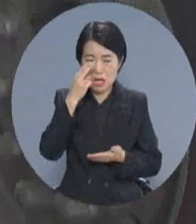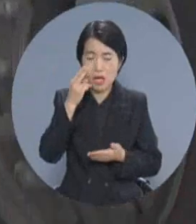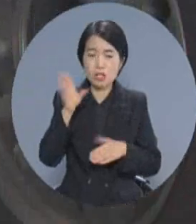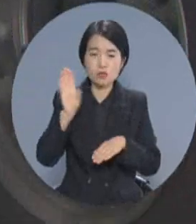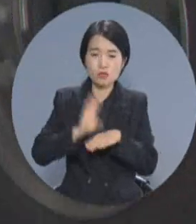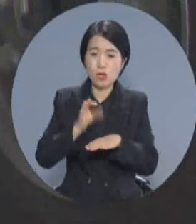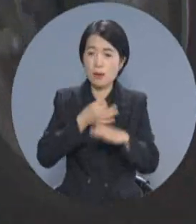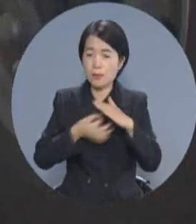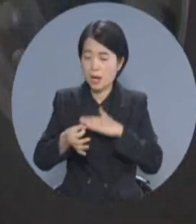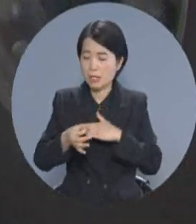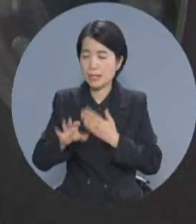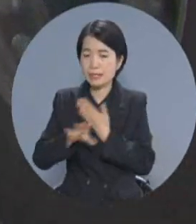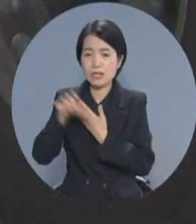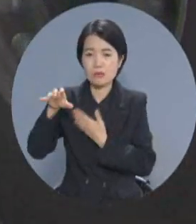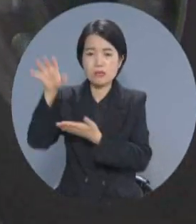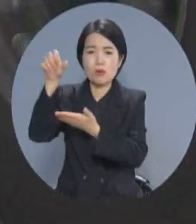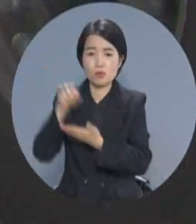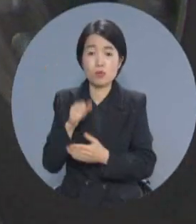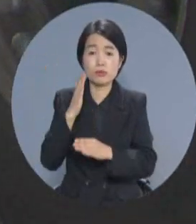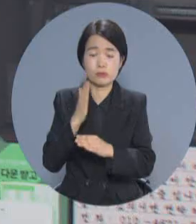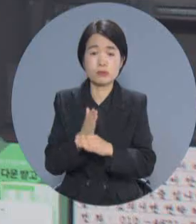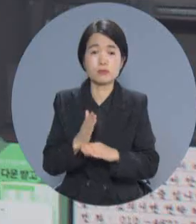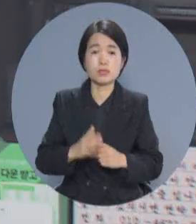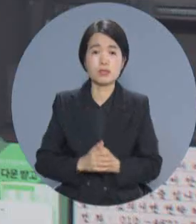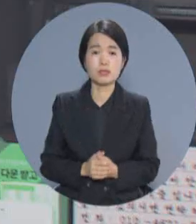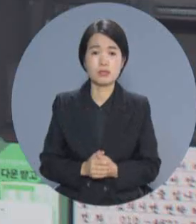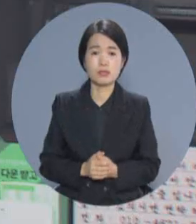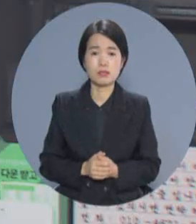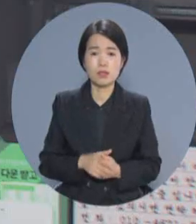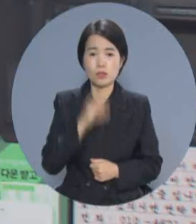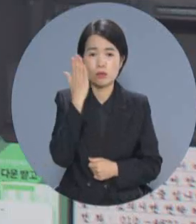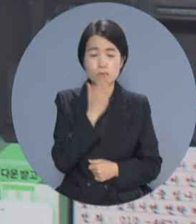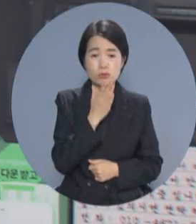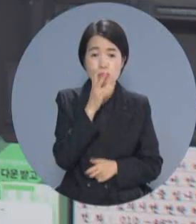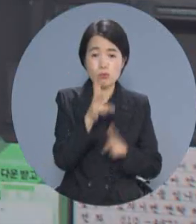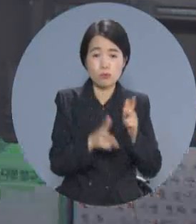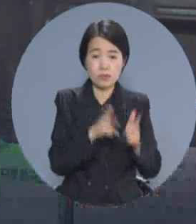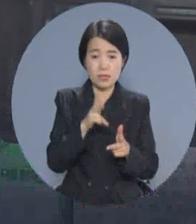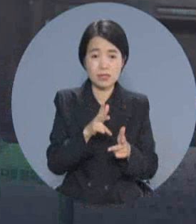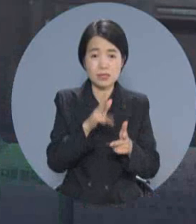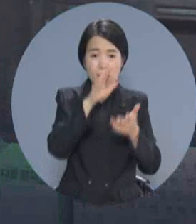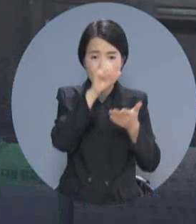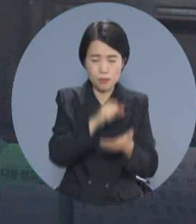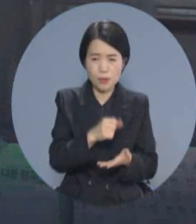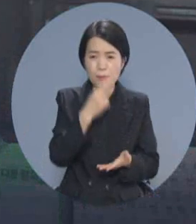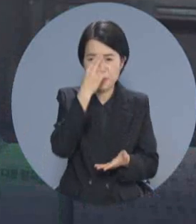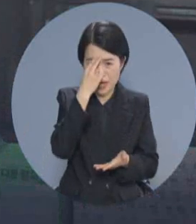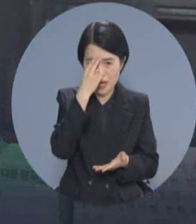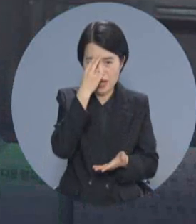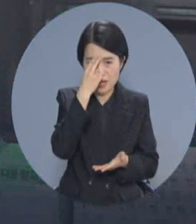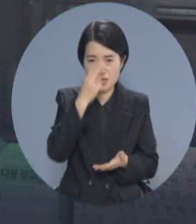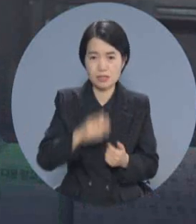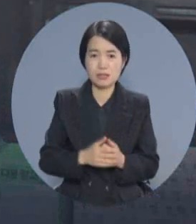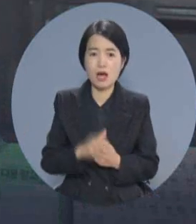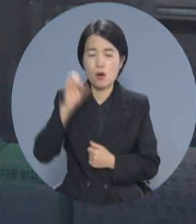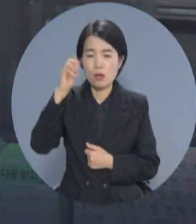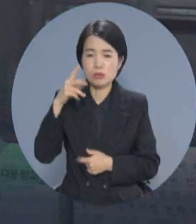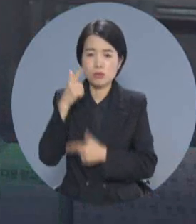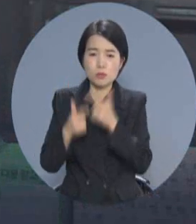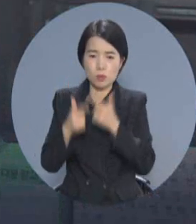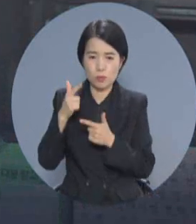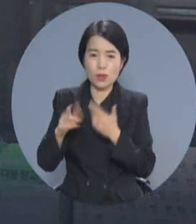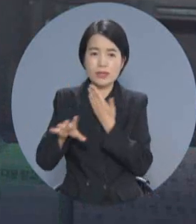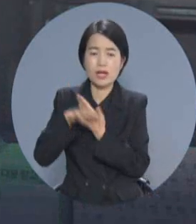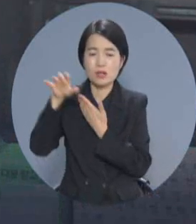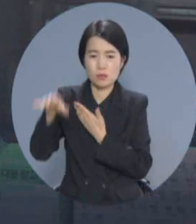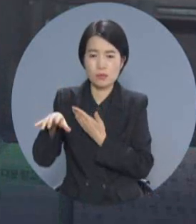지불하고 다른 지역에서 끌어오고 있는 겁니다. 여수 공장에서 출하하는 것이 광주나 목포